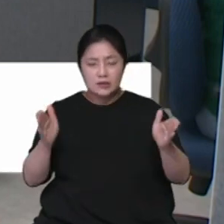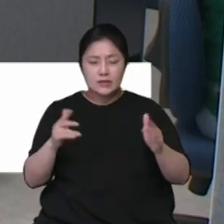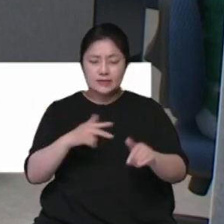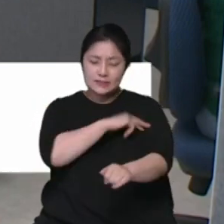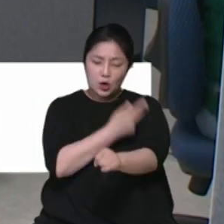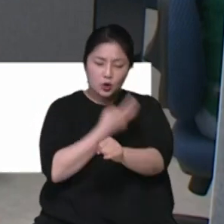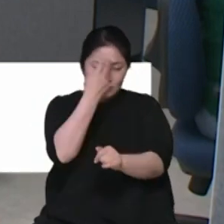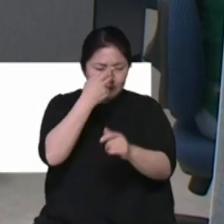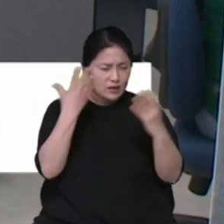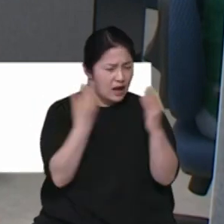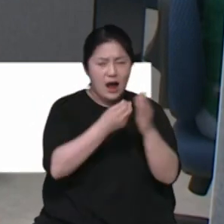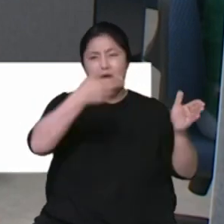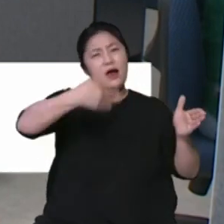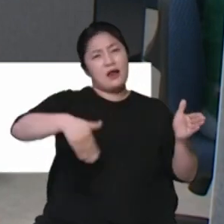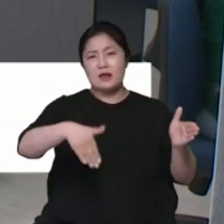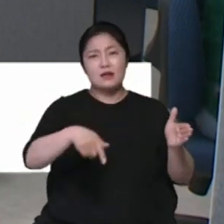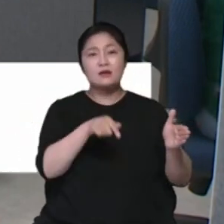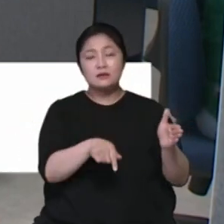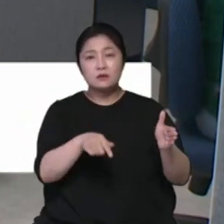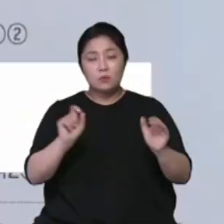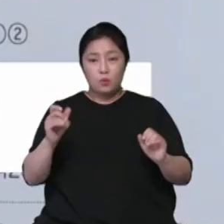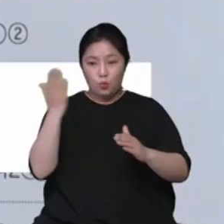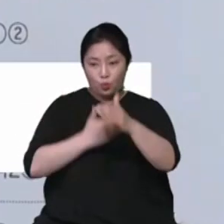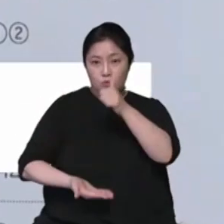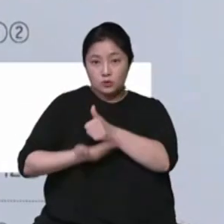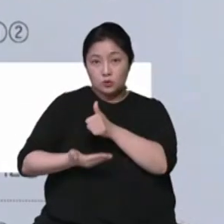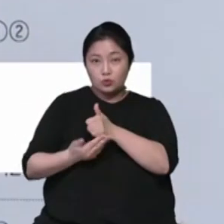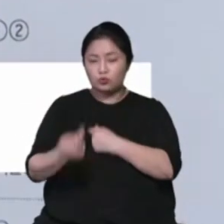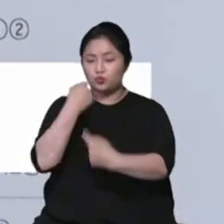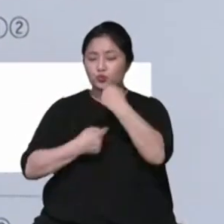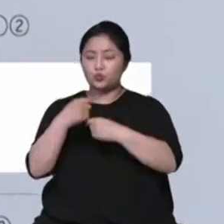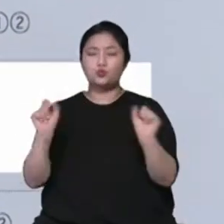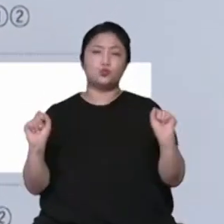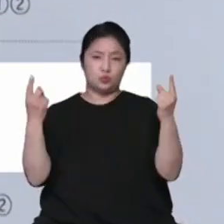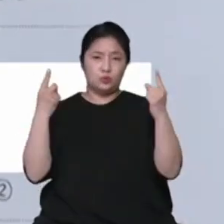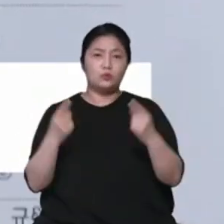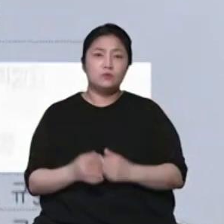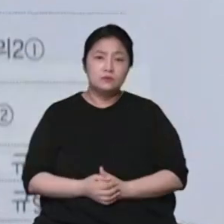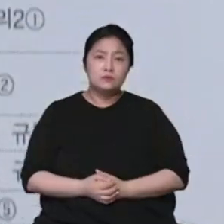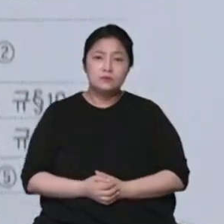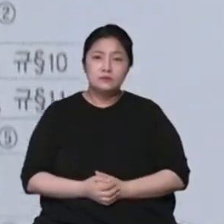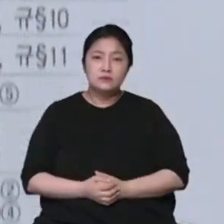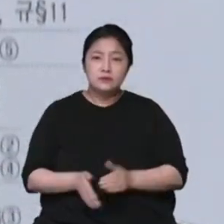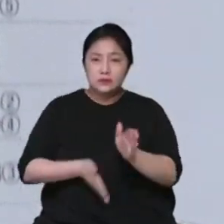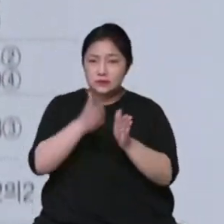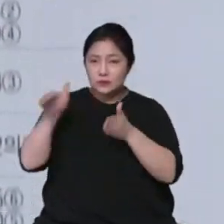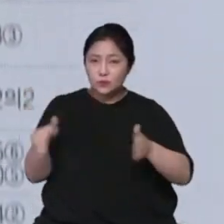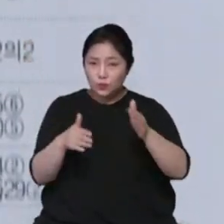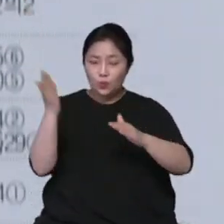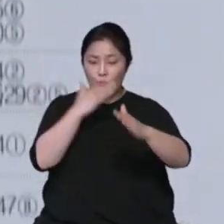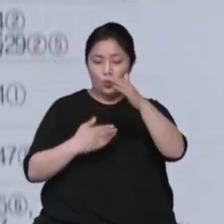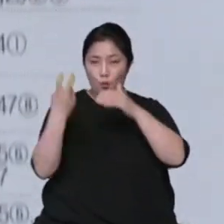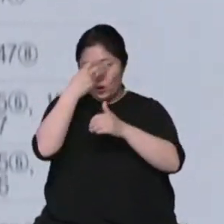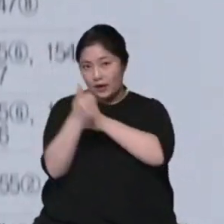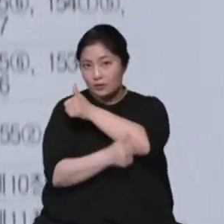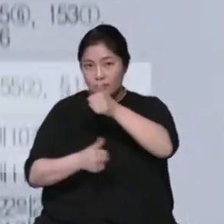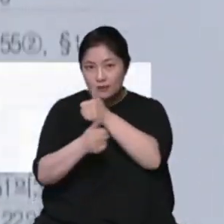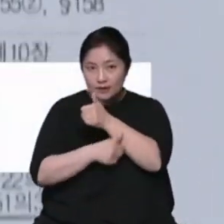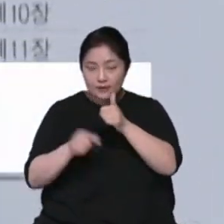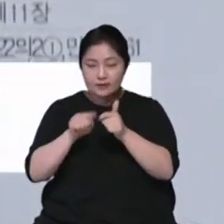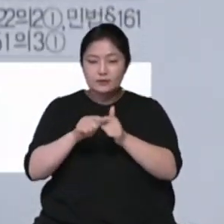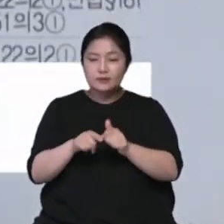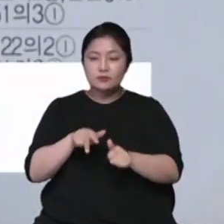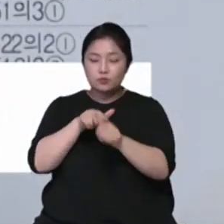자격 심사가 끝나지 않은 상황에서 공천 후보 신청을 받기로 했습니다. 시도당 공관위는 공직 후보자